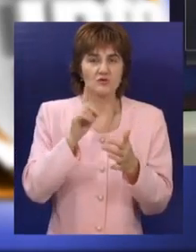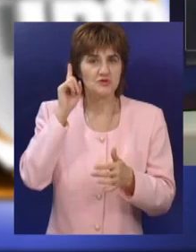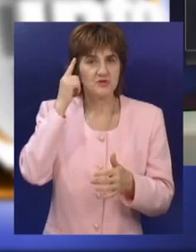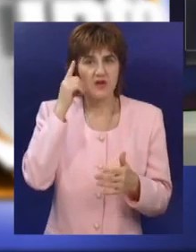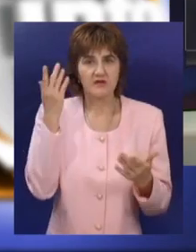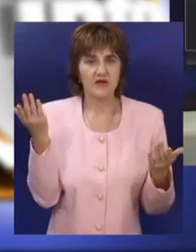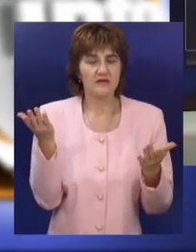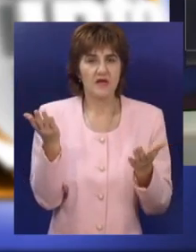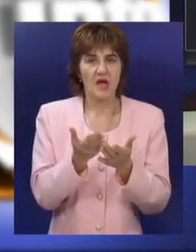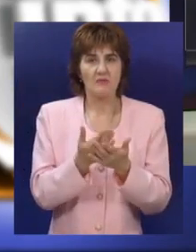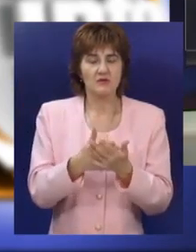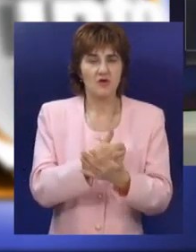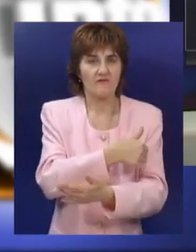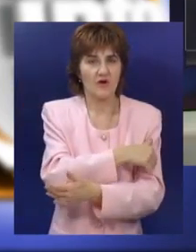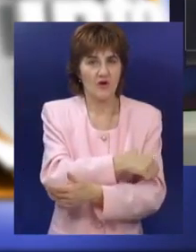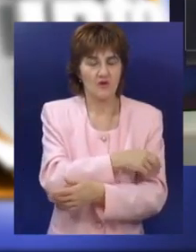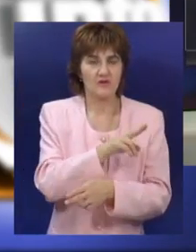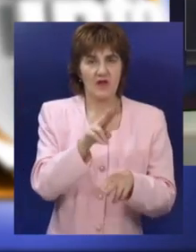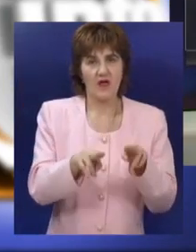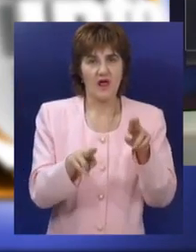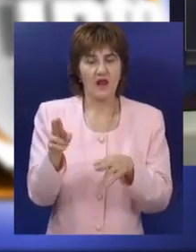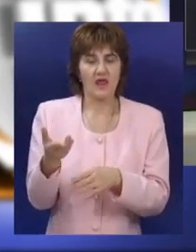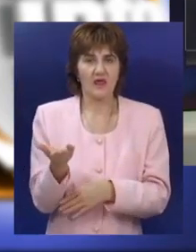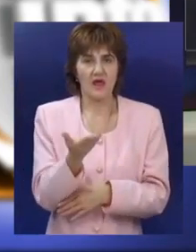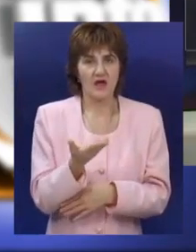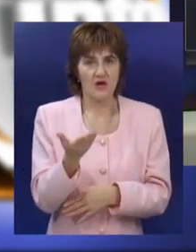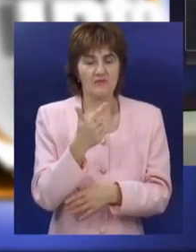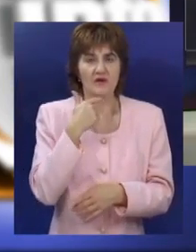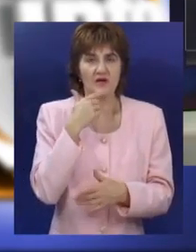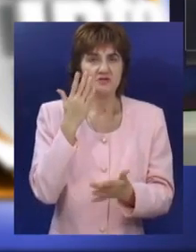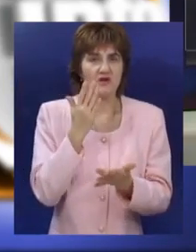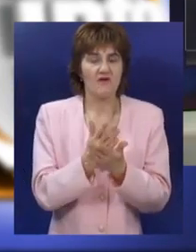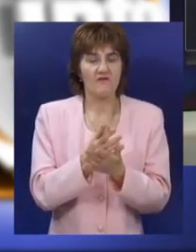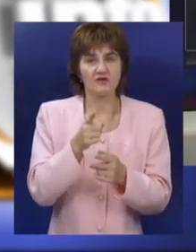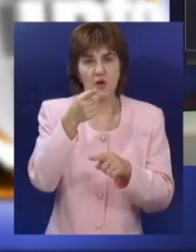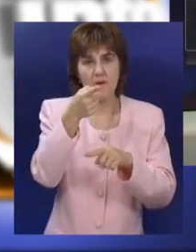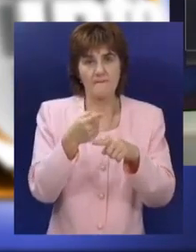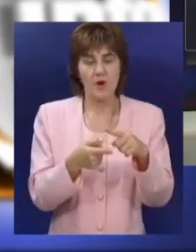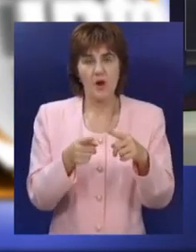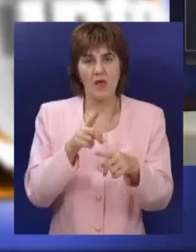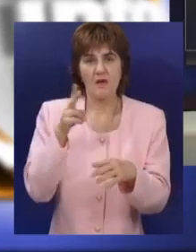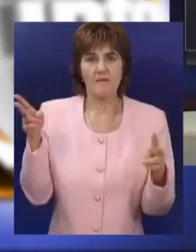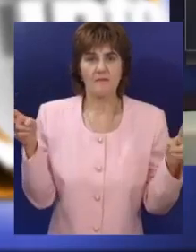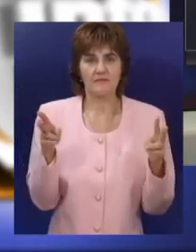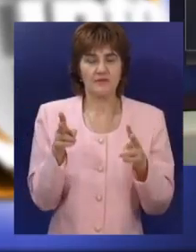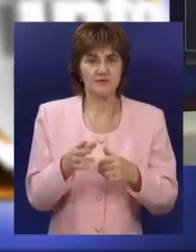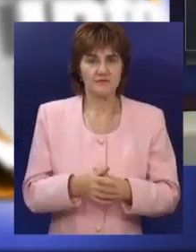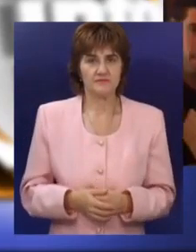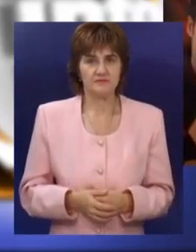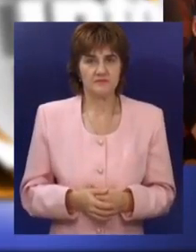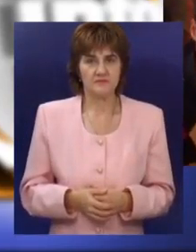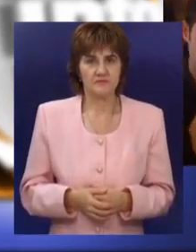uvek razmišlja gdje će provesti najluđu noć, neki od ugostitelja kažu da su im kapaciteti već do pola